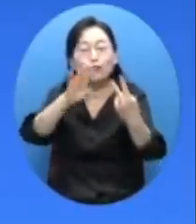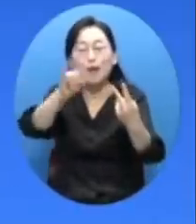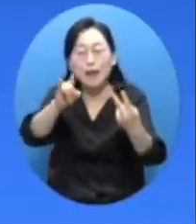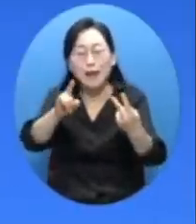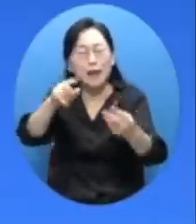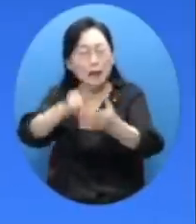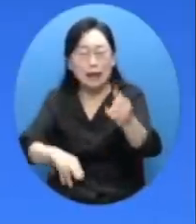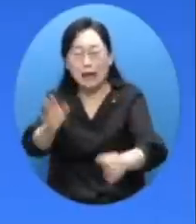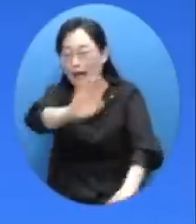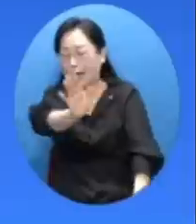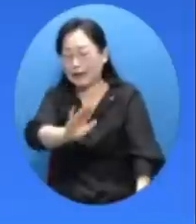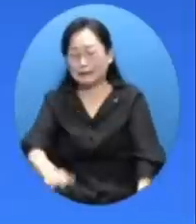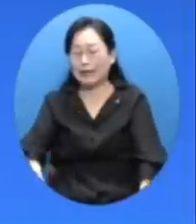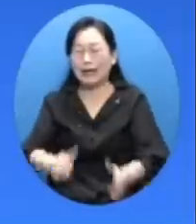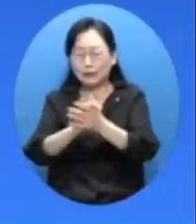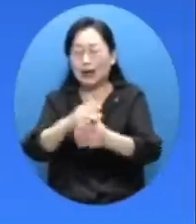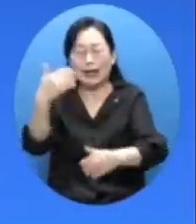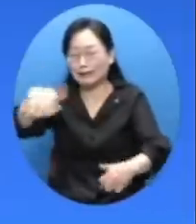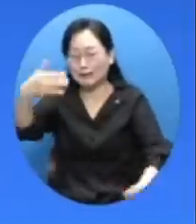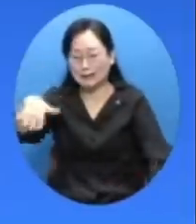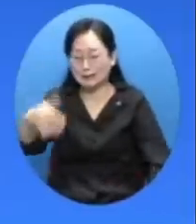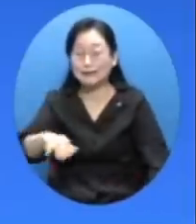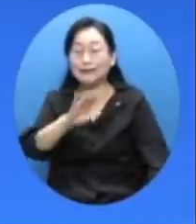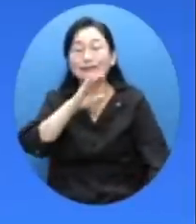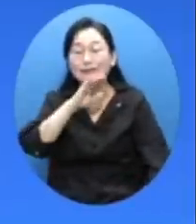근데 기도하니까 하나님 아직 아니다